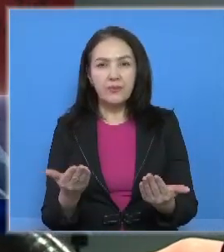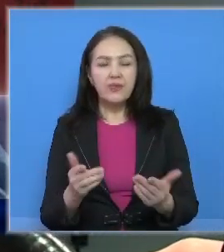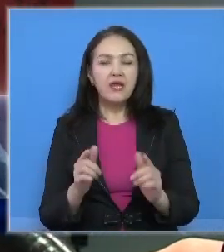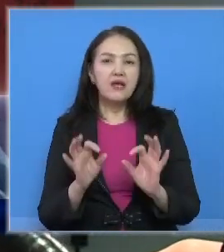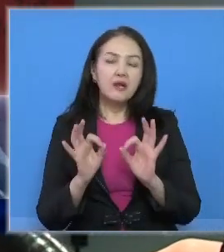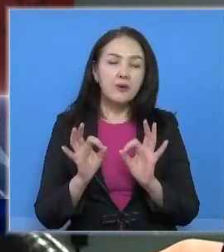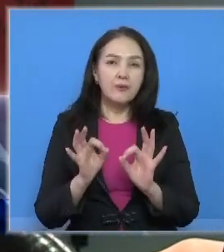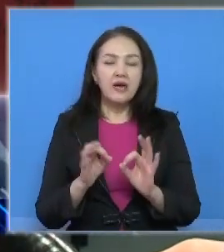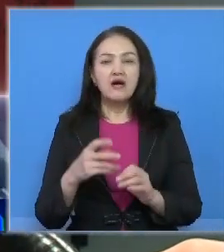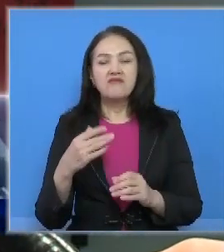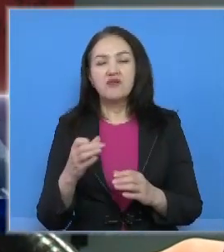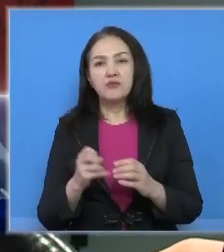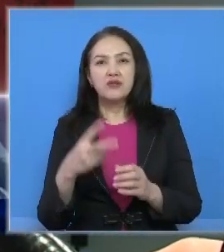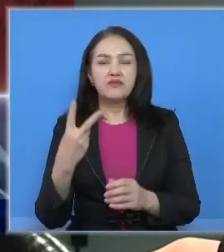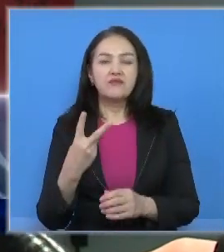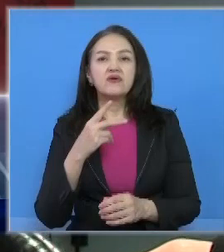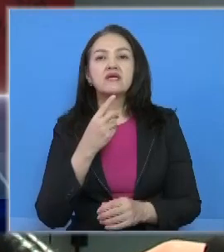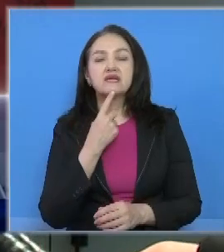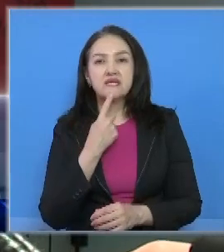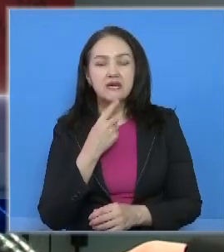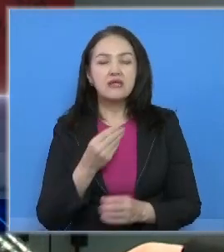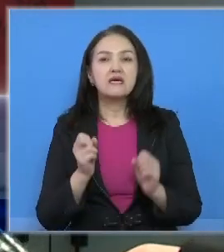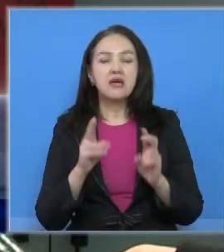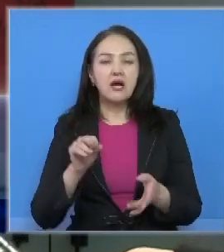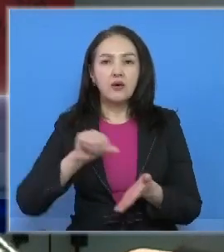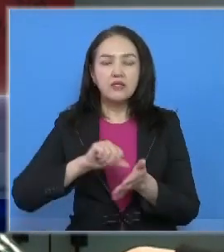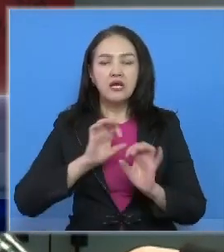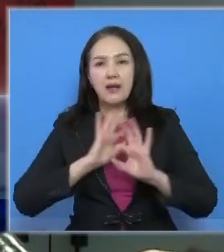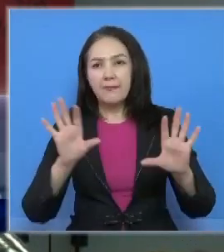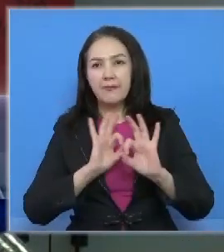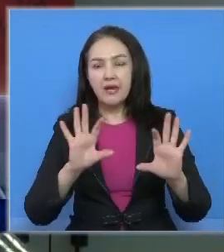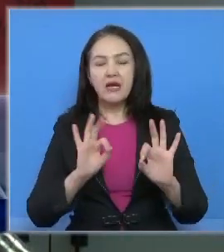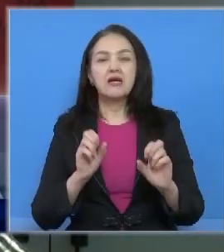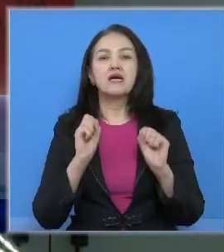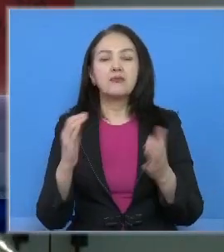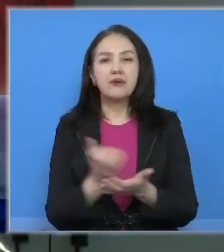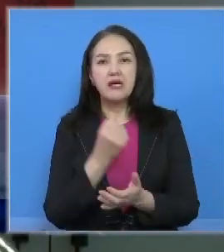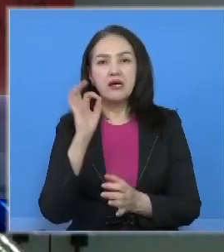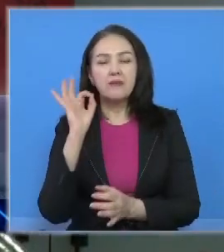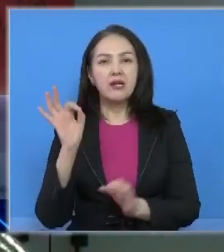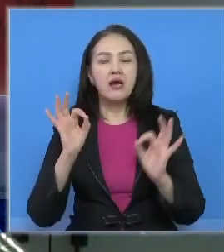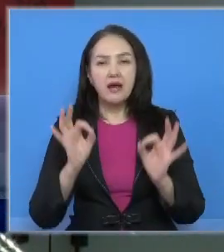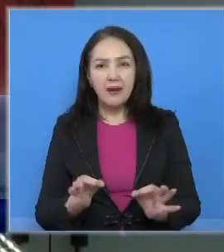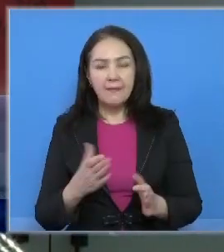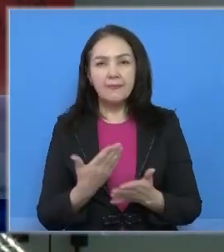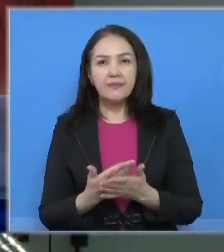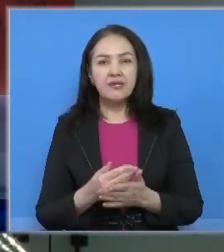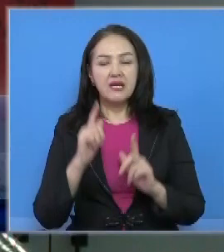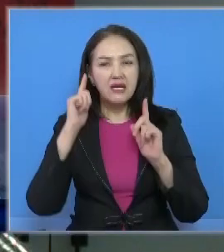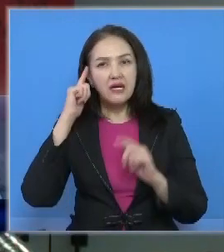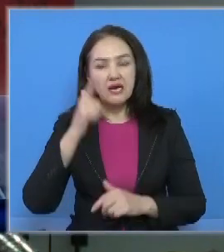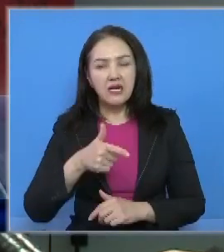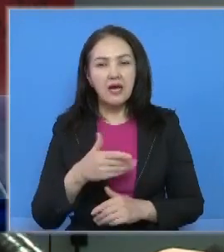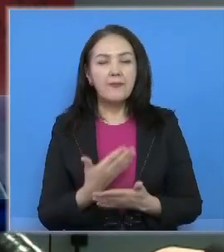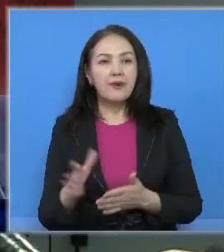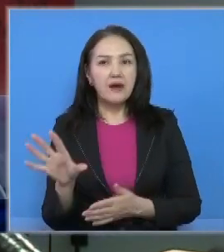доступной форме на двух языках объясняет Как нам участвовать Как правильно выигрывать и грамотный подход